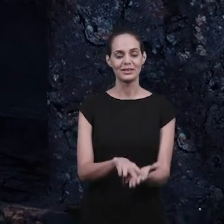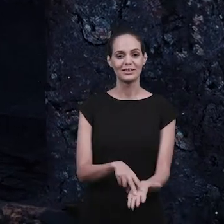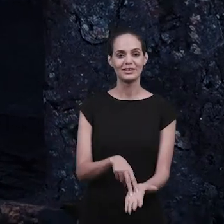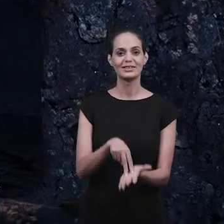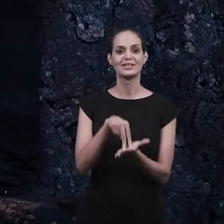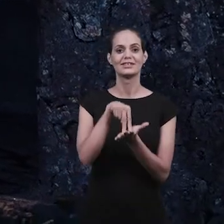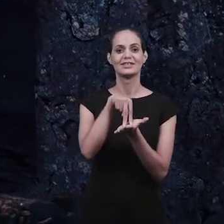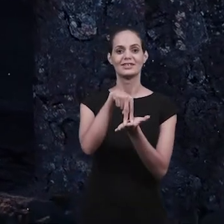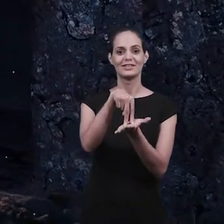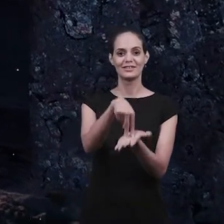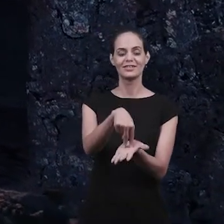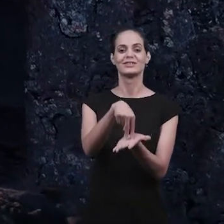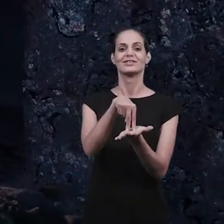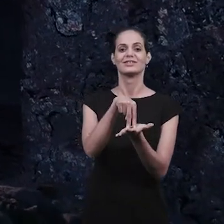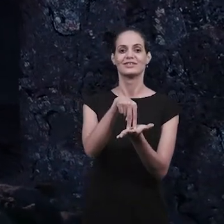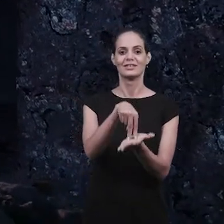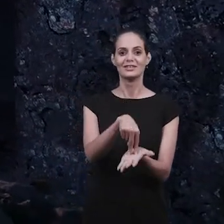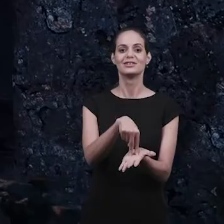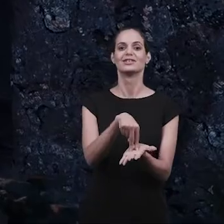Ressuscitou,